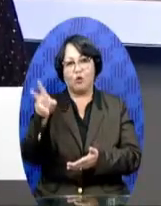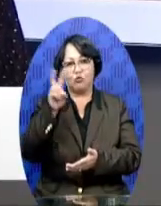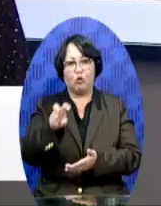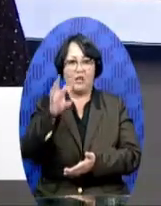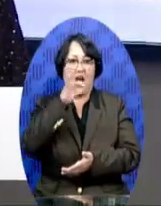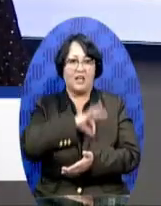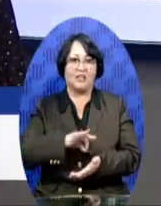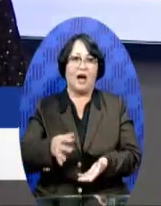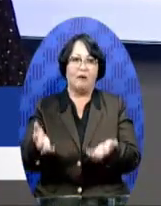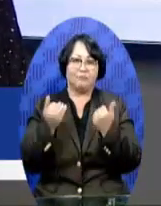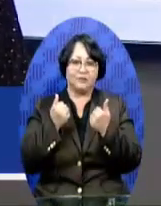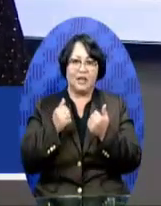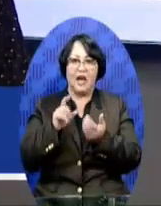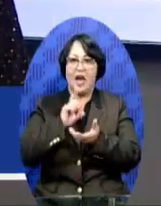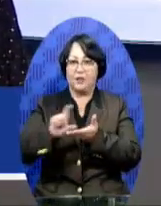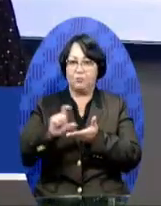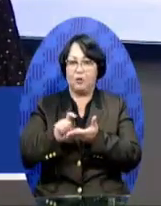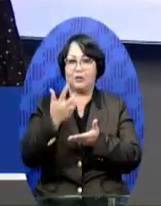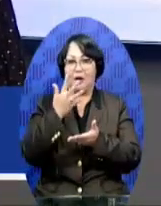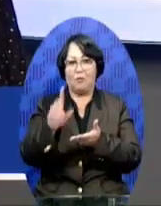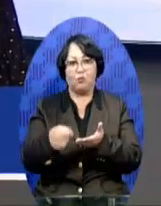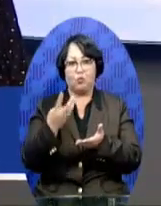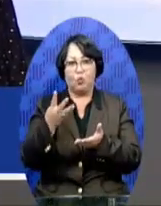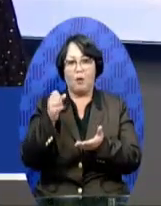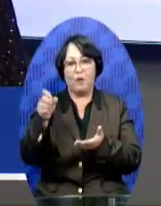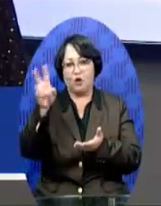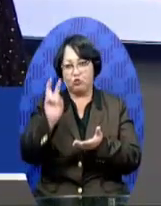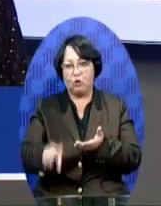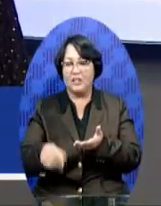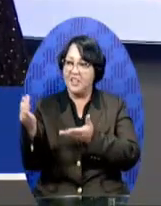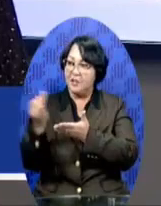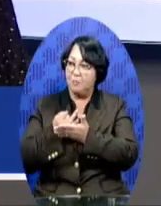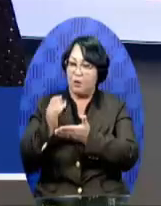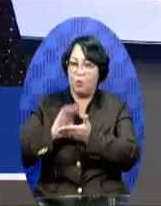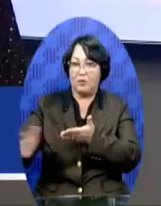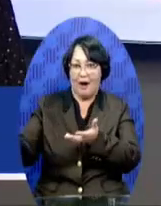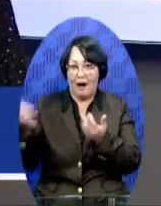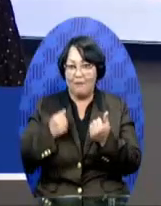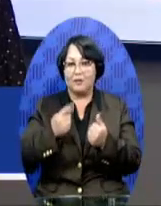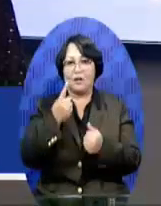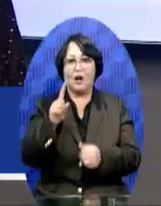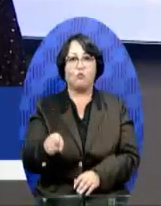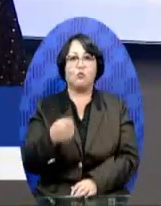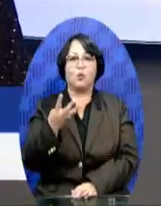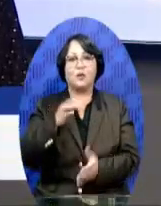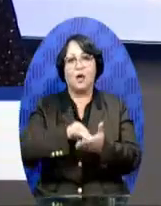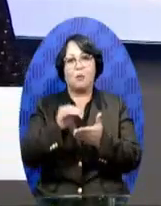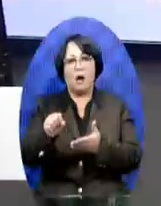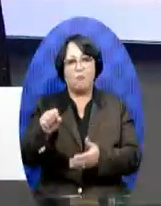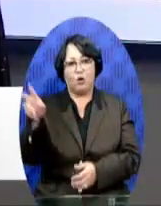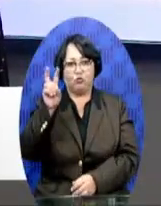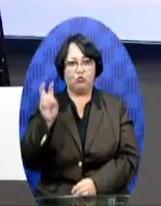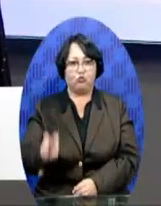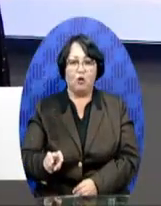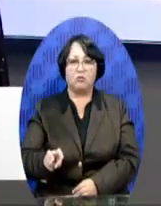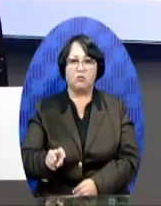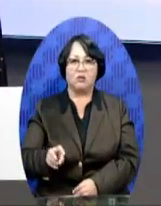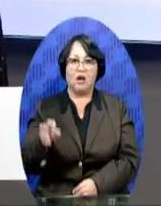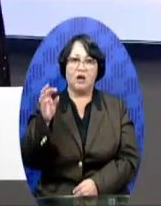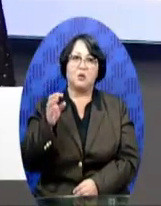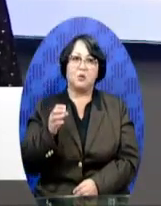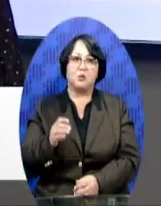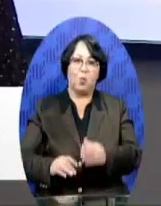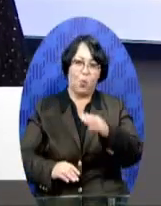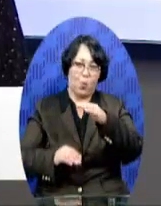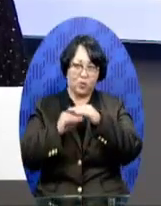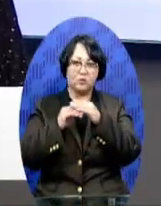байна. Үүнээс экспорт 5.4 ам доллар, за харин импорт 1.4 тэрбум Америк долларт хүрсэн үзүүлэлттэй байгаа юм.